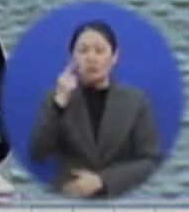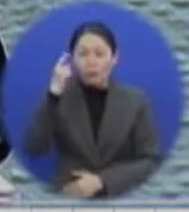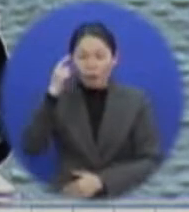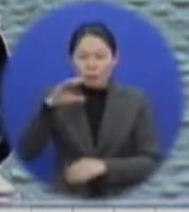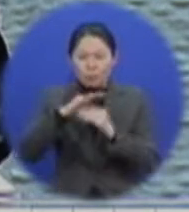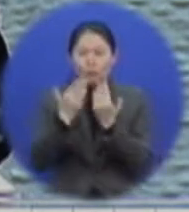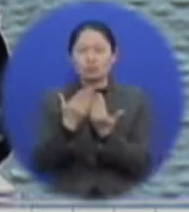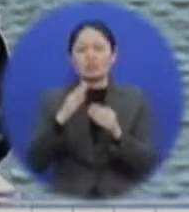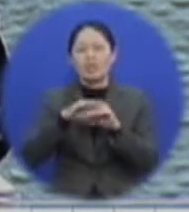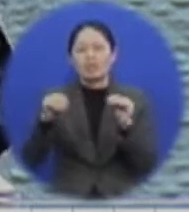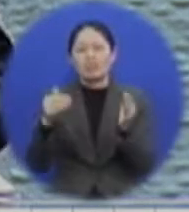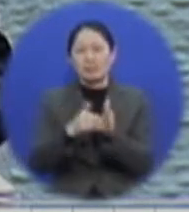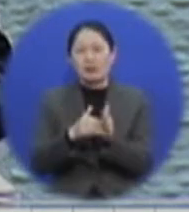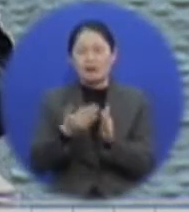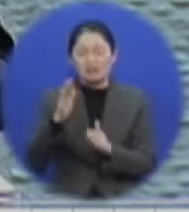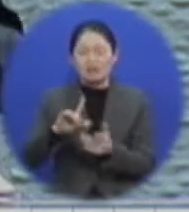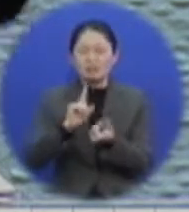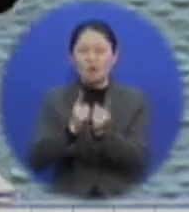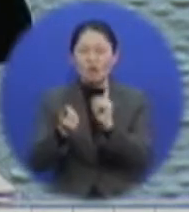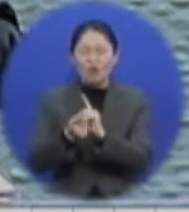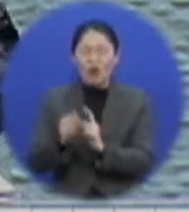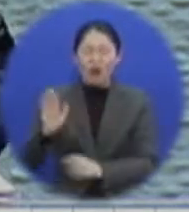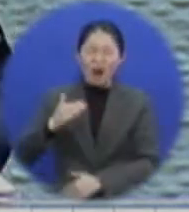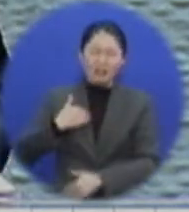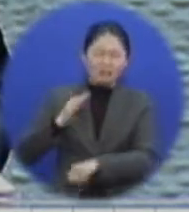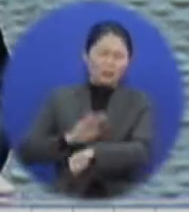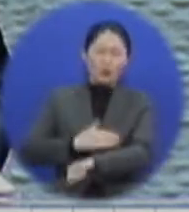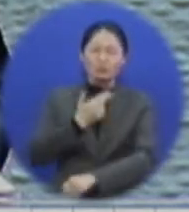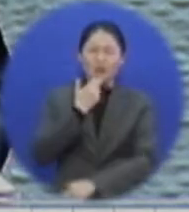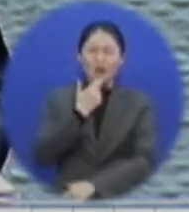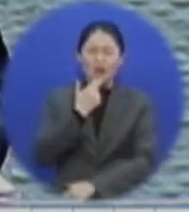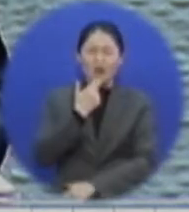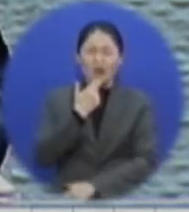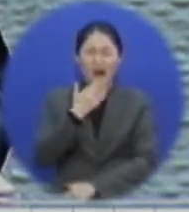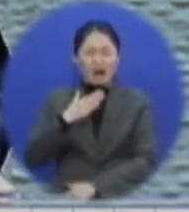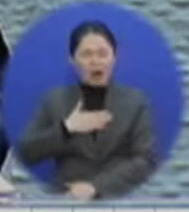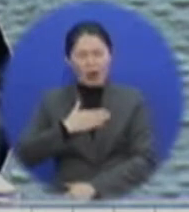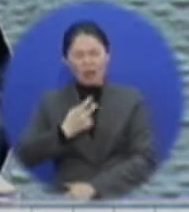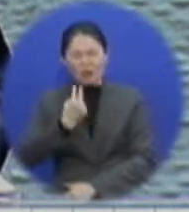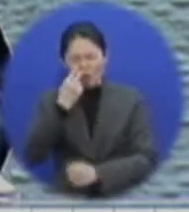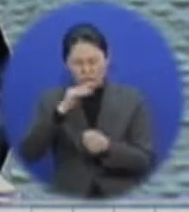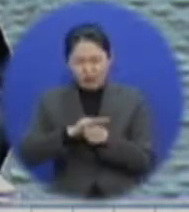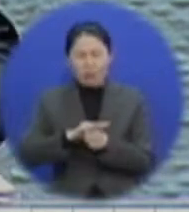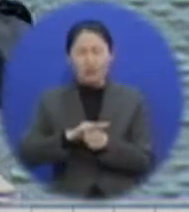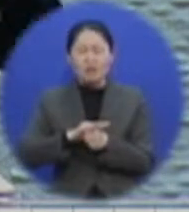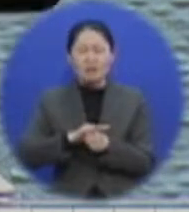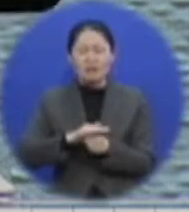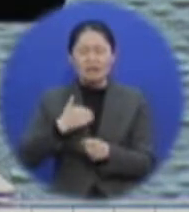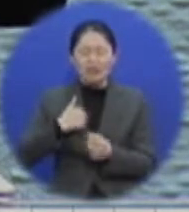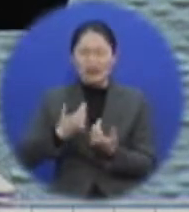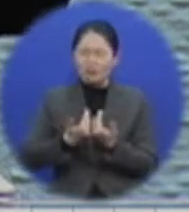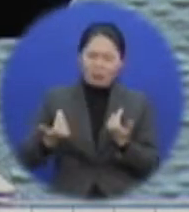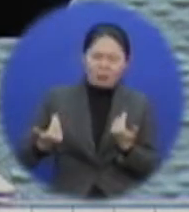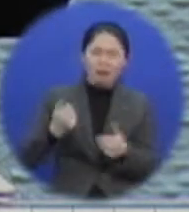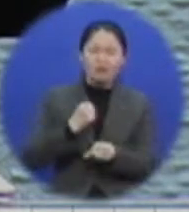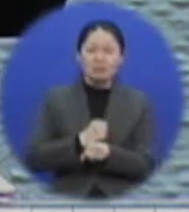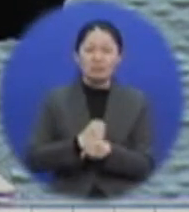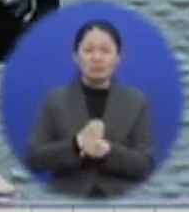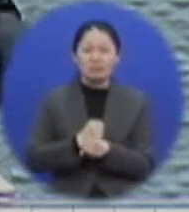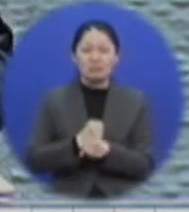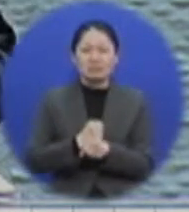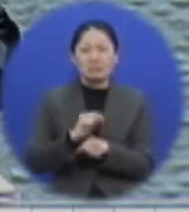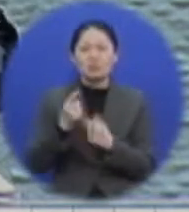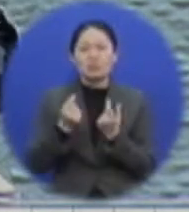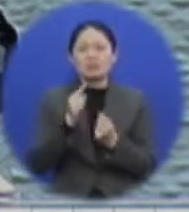그런데 서로 나는 아무 잘못 없어요 나는 억울해요 나 거 날래 요